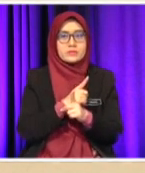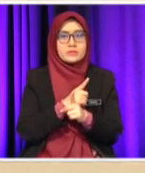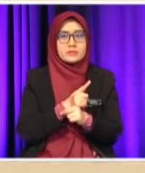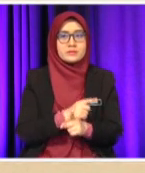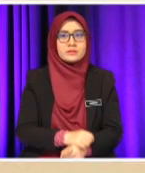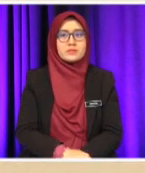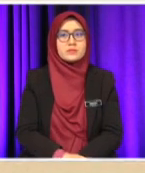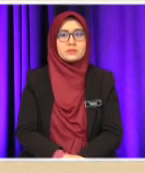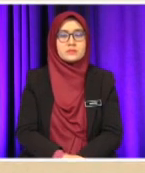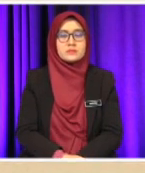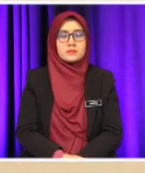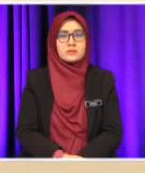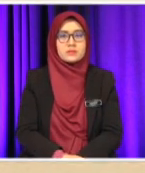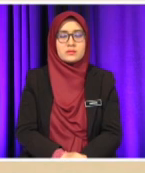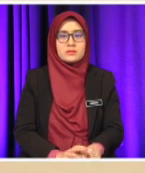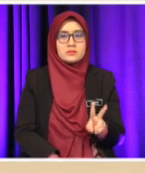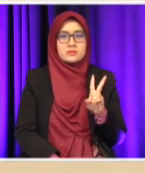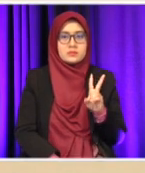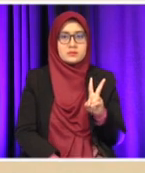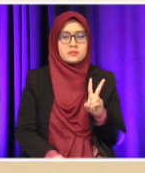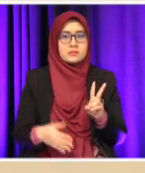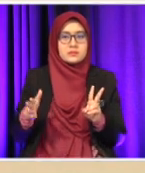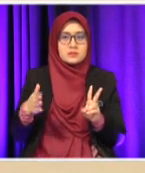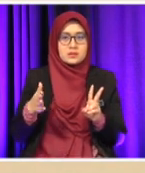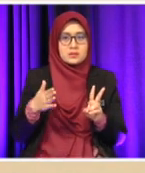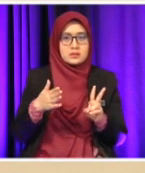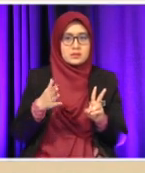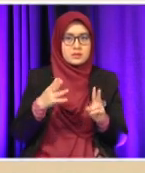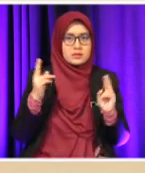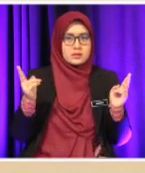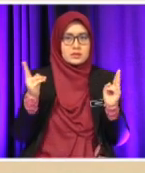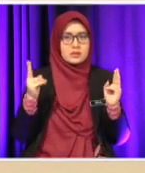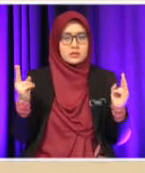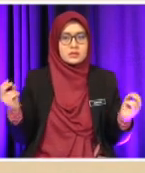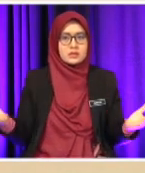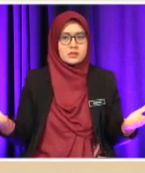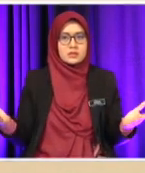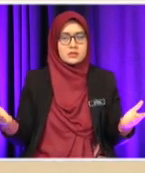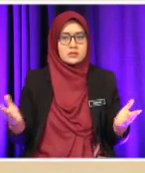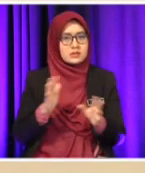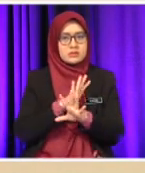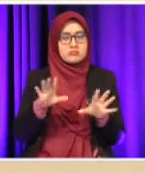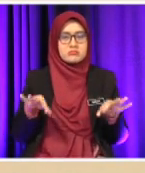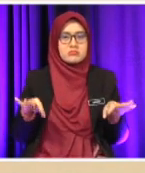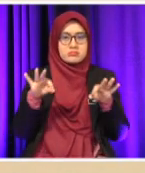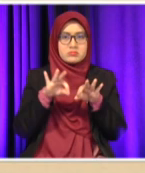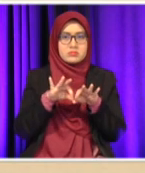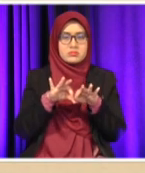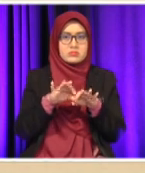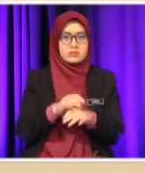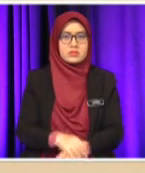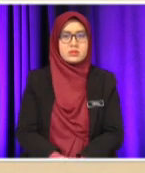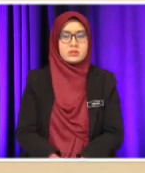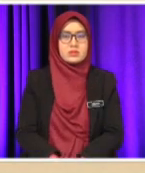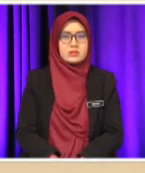kemudian ikan hiasan Tak penting dalam SPI hiasan penting kalau